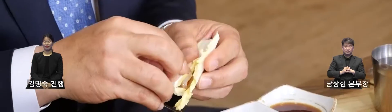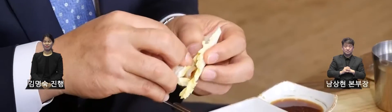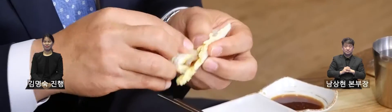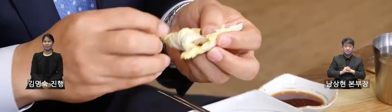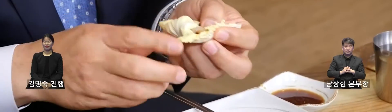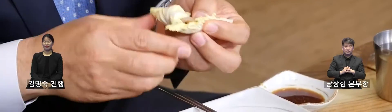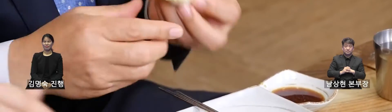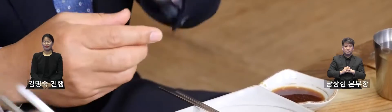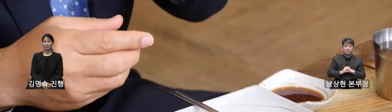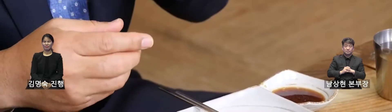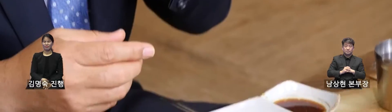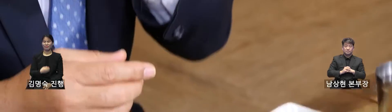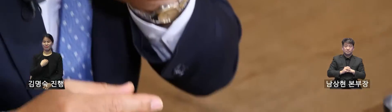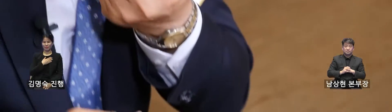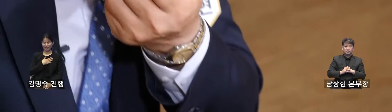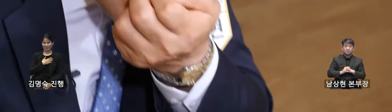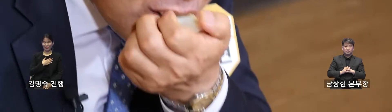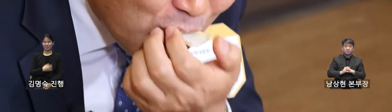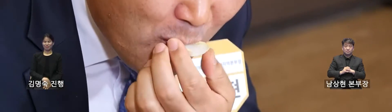자, 그럼 저는.